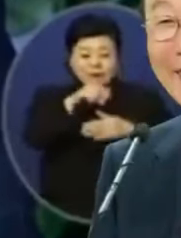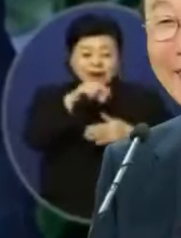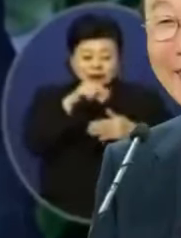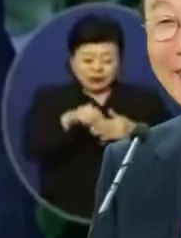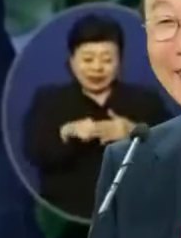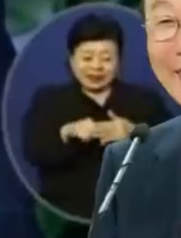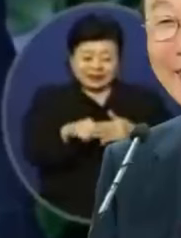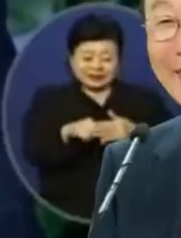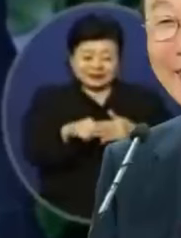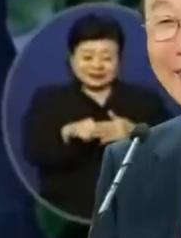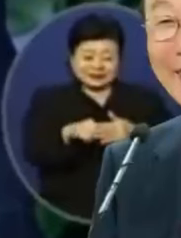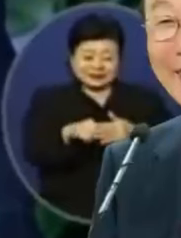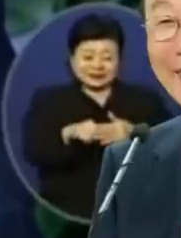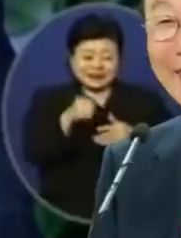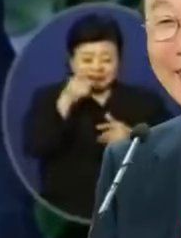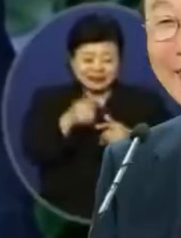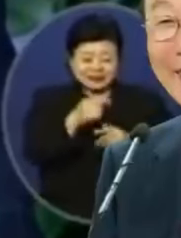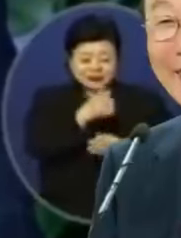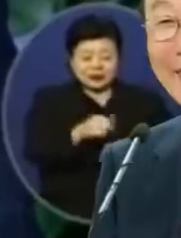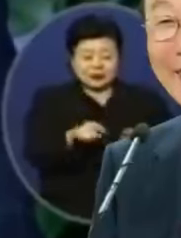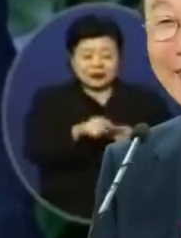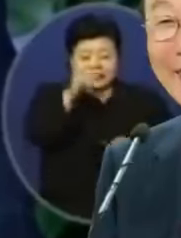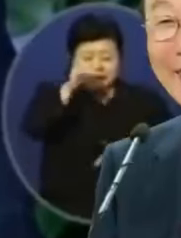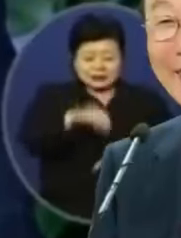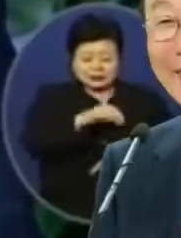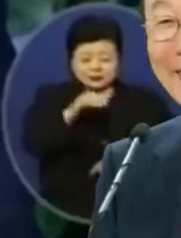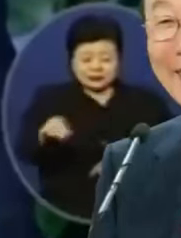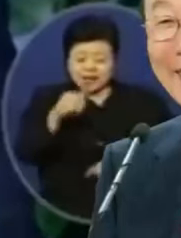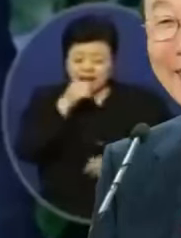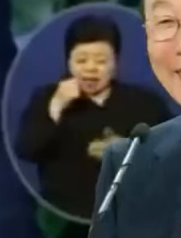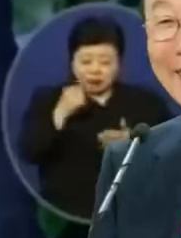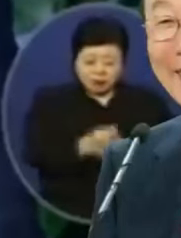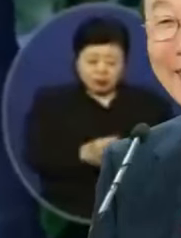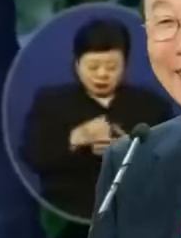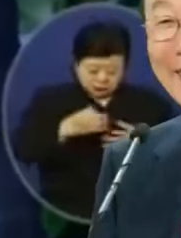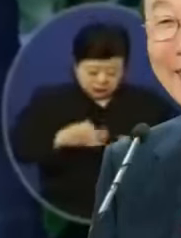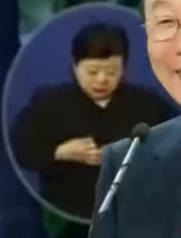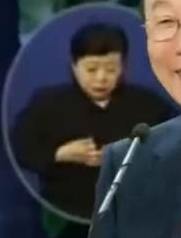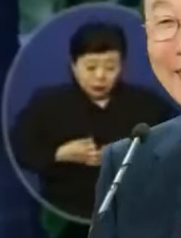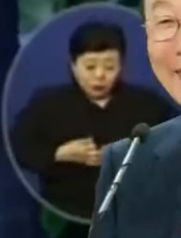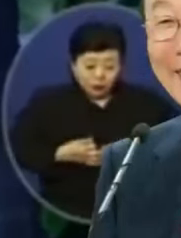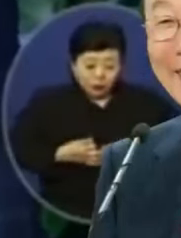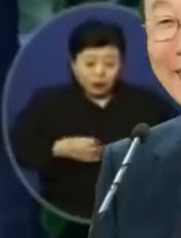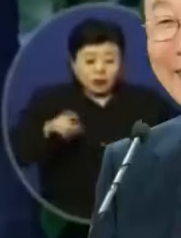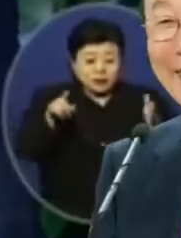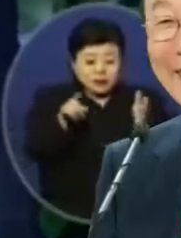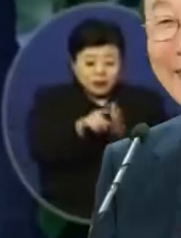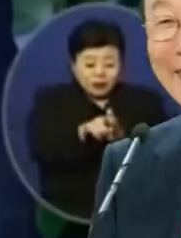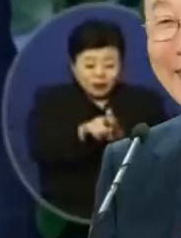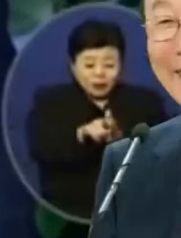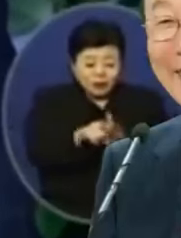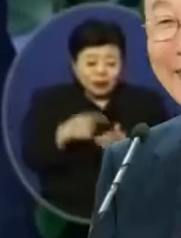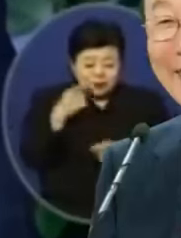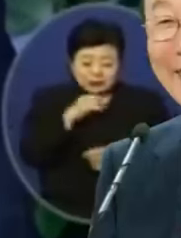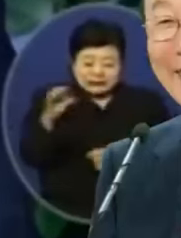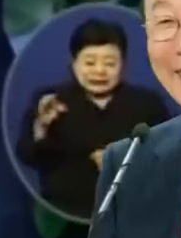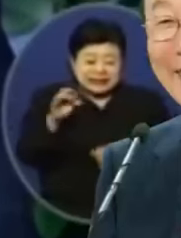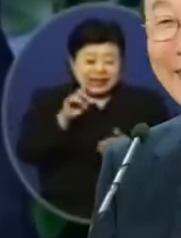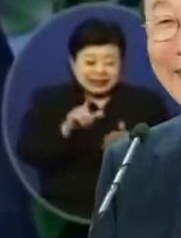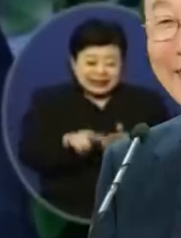마음속에 예수 그리스도와 함께 십자가에 못 박혀서 해방된 내 자신을 바라보고 믿고 입으로